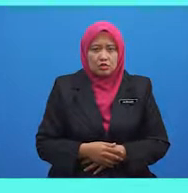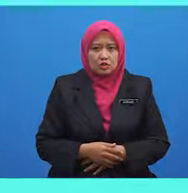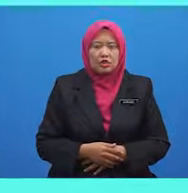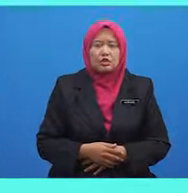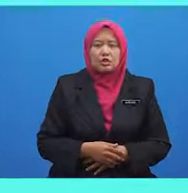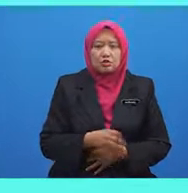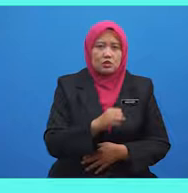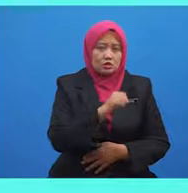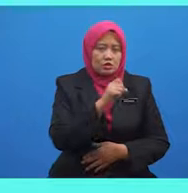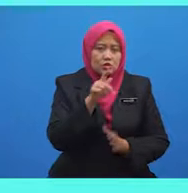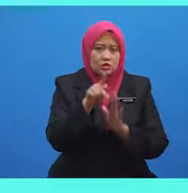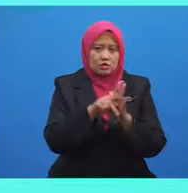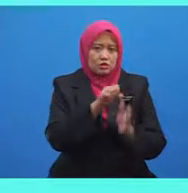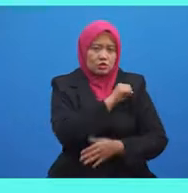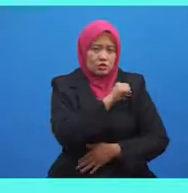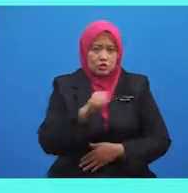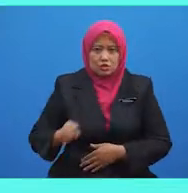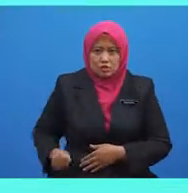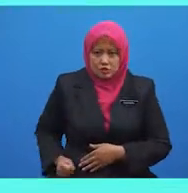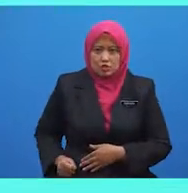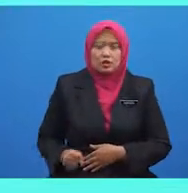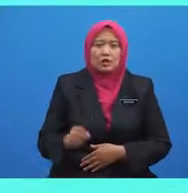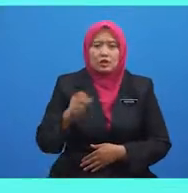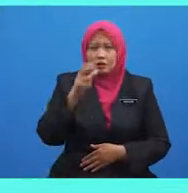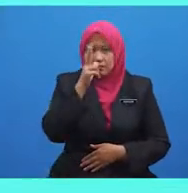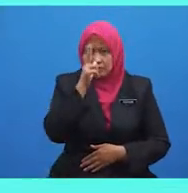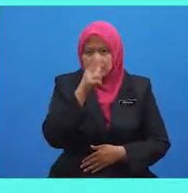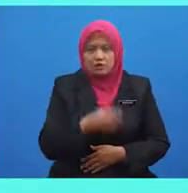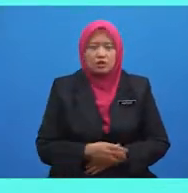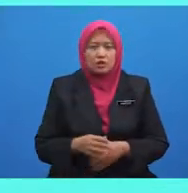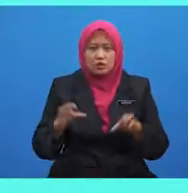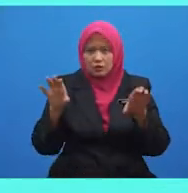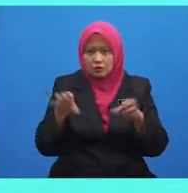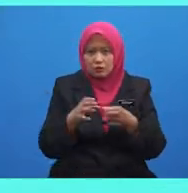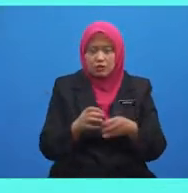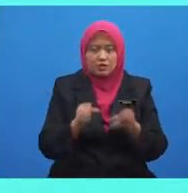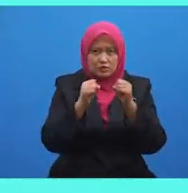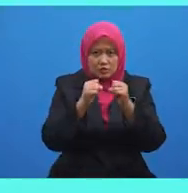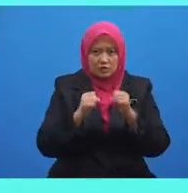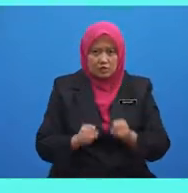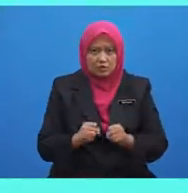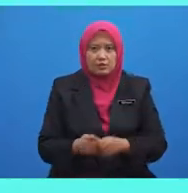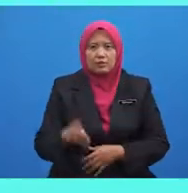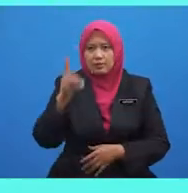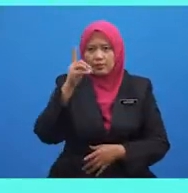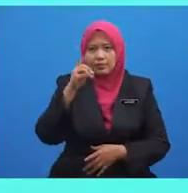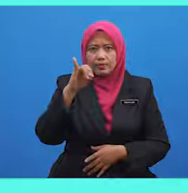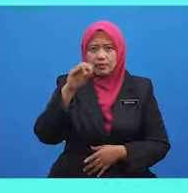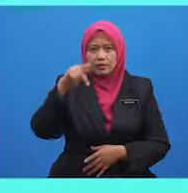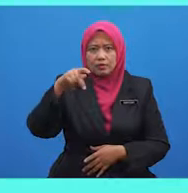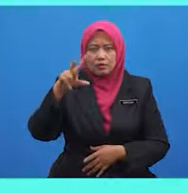kedaulatannya, termasuklah dari aspek diplomasi, strategi, pertahanan dan